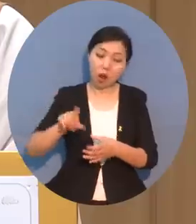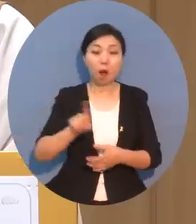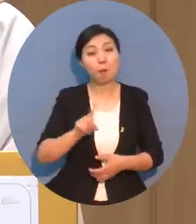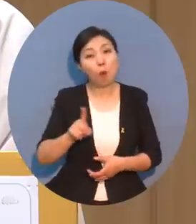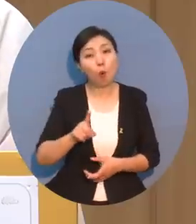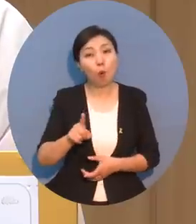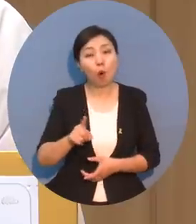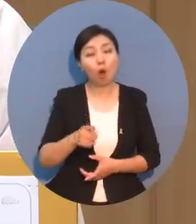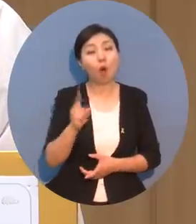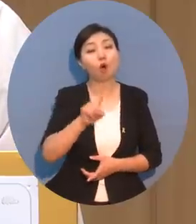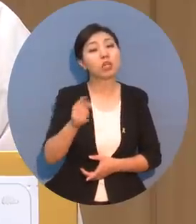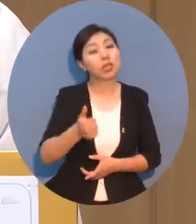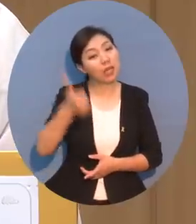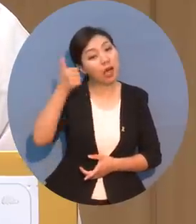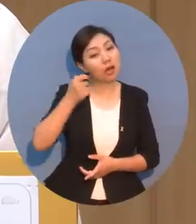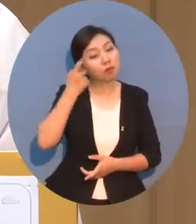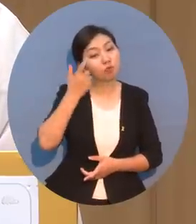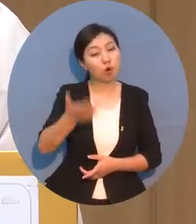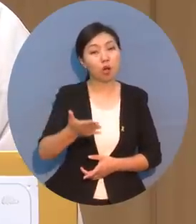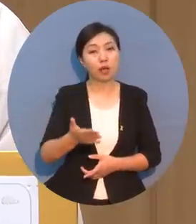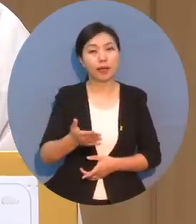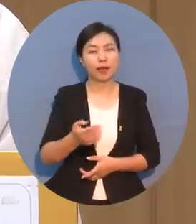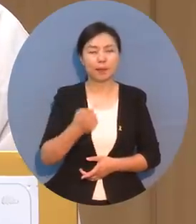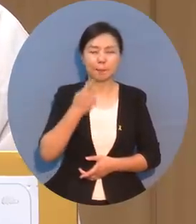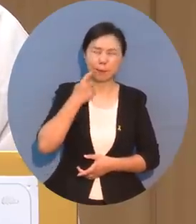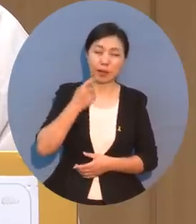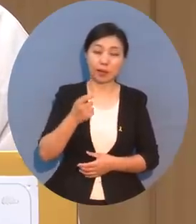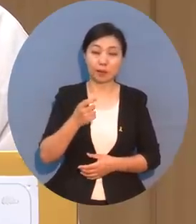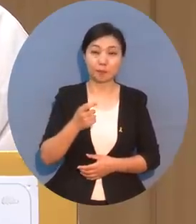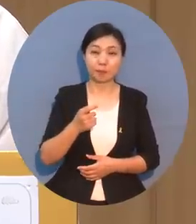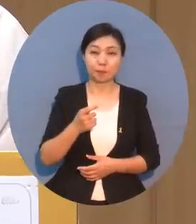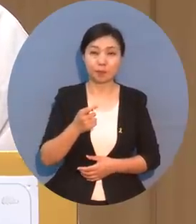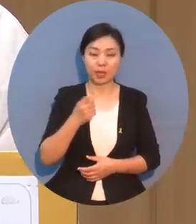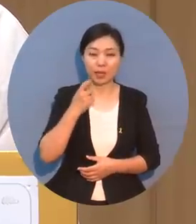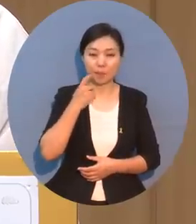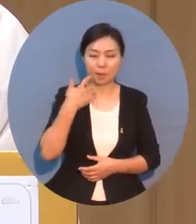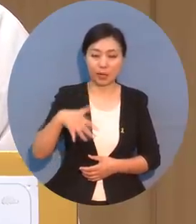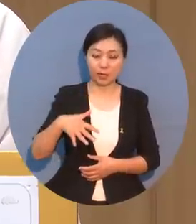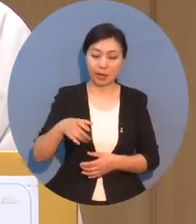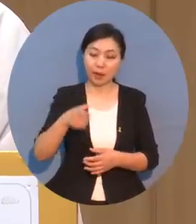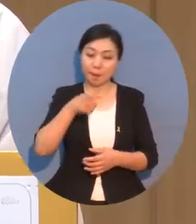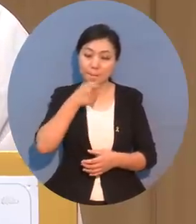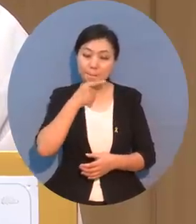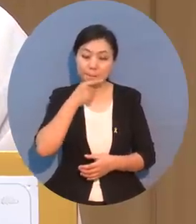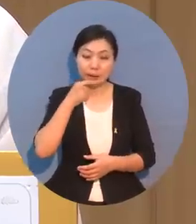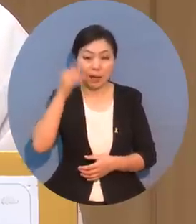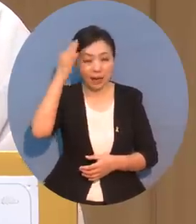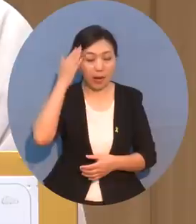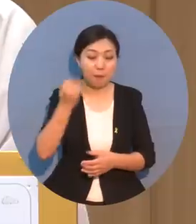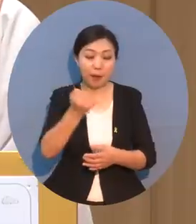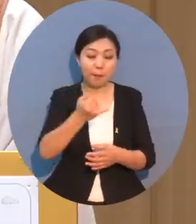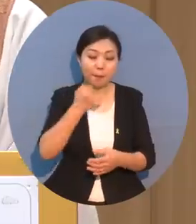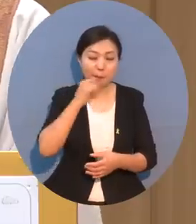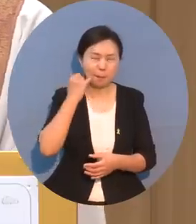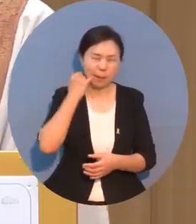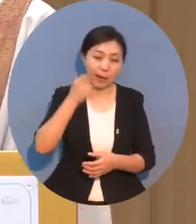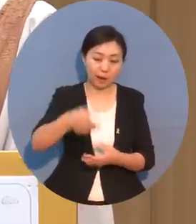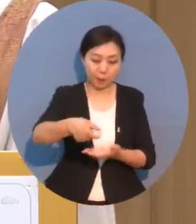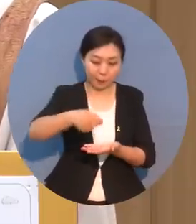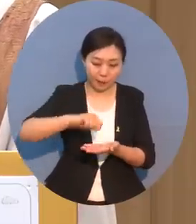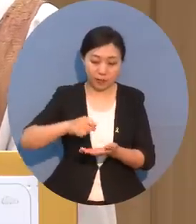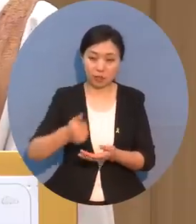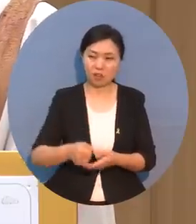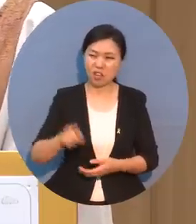할까? 어느 게 더 낫나? 싱거운 데만 차놓고 간장 넣는 게 낫죠? 그러면 그러자. 이러면 되잖아.